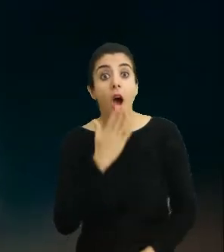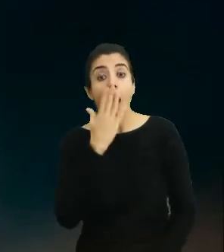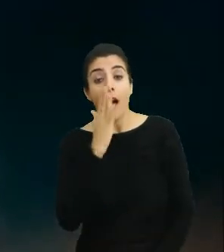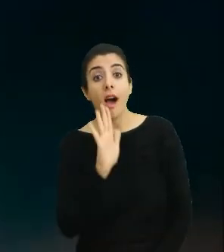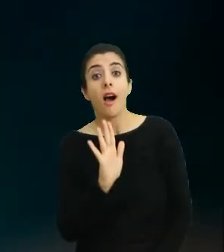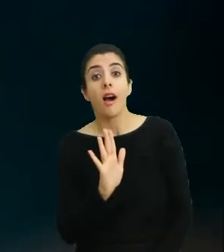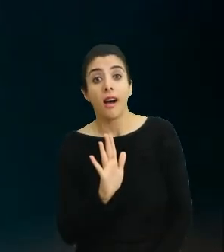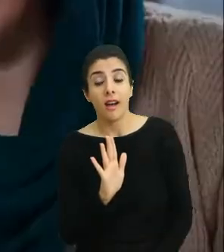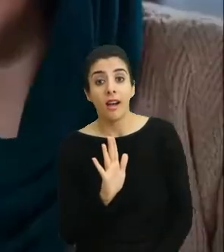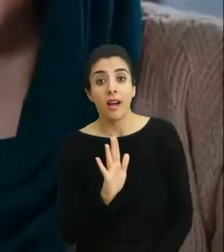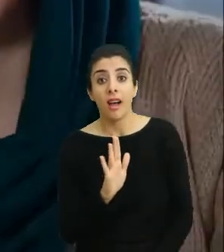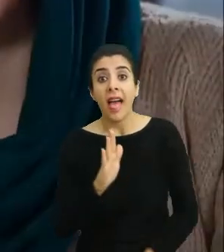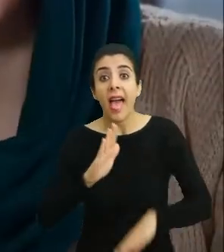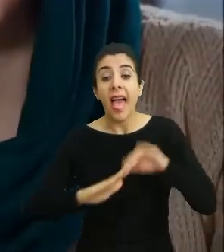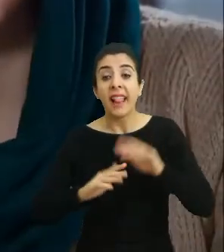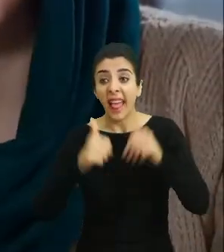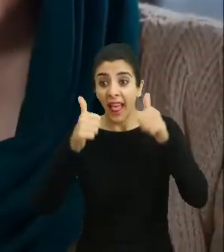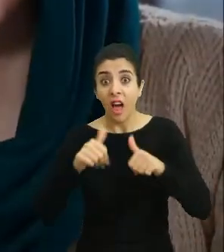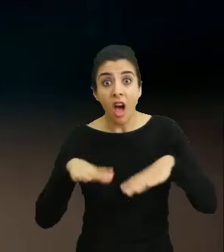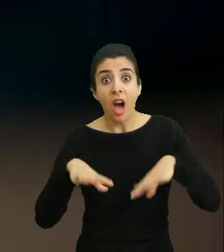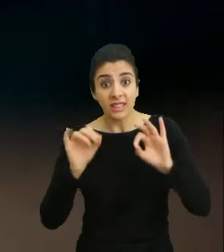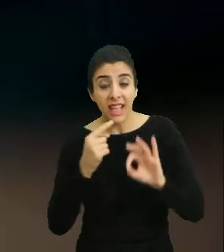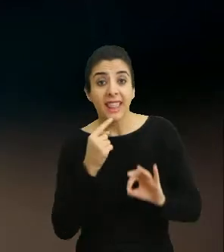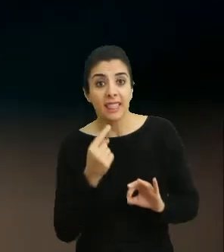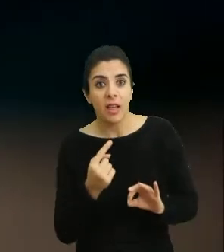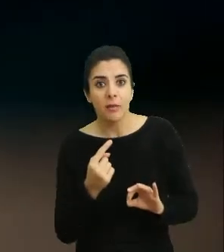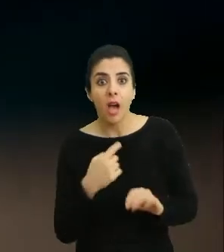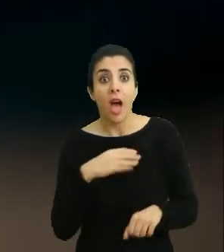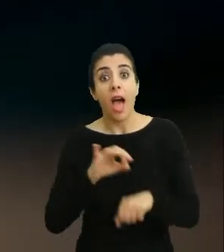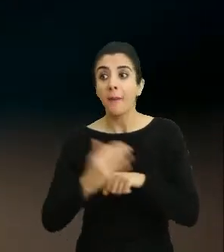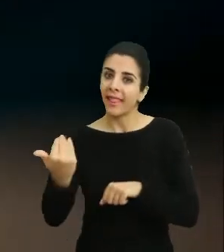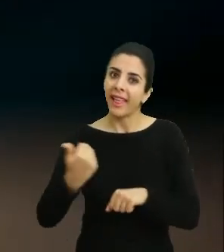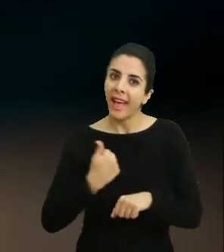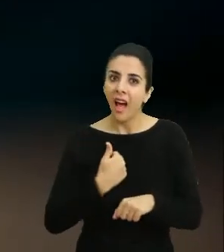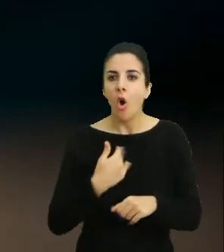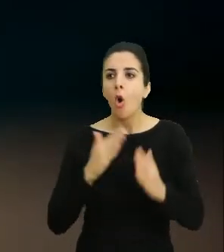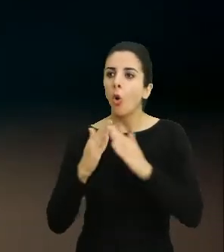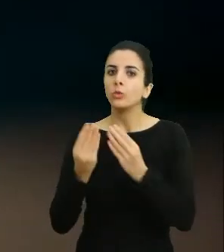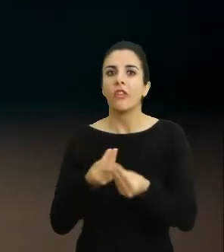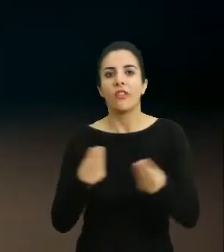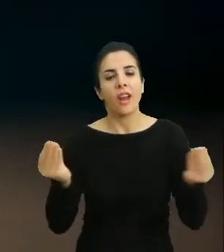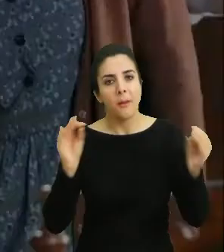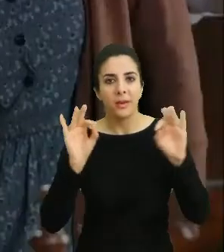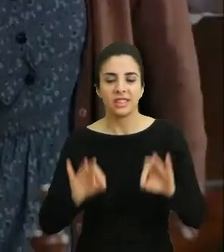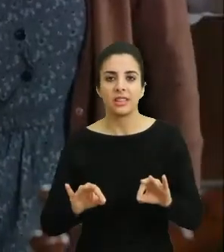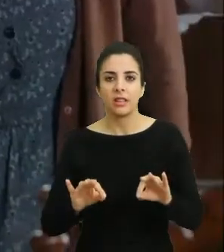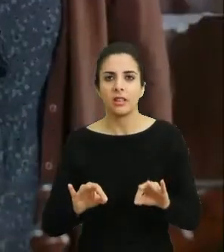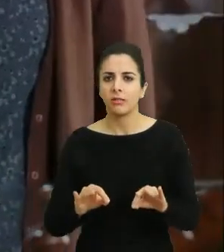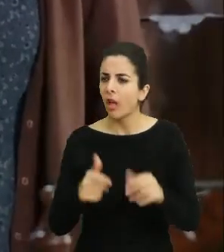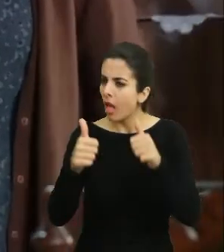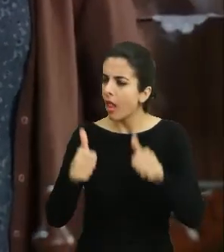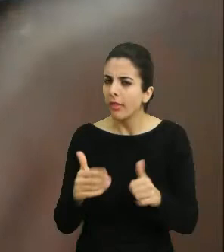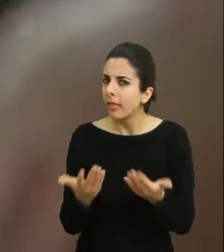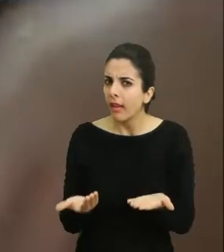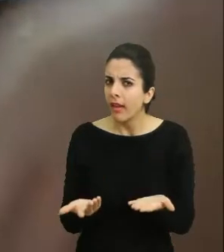Aa, el ilanları hazır demektir. Bir an önce gelsinler de konu komşuya dağıtmaya başlayalım. Ne